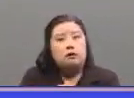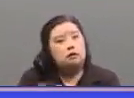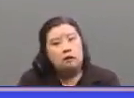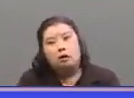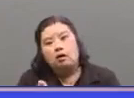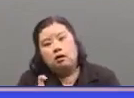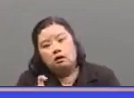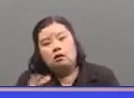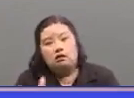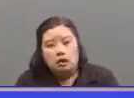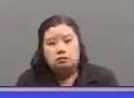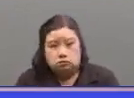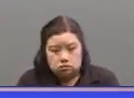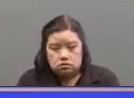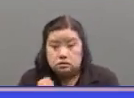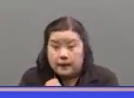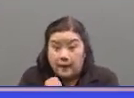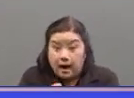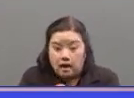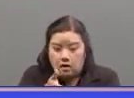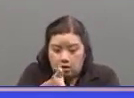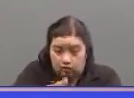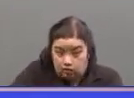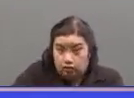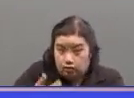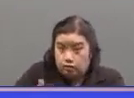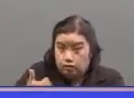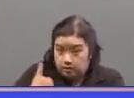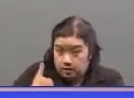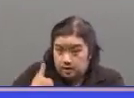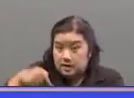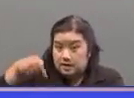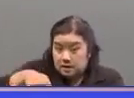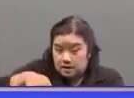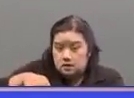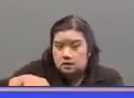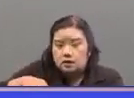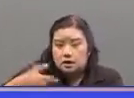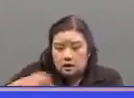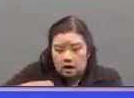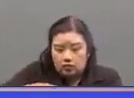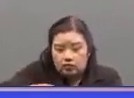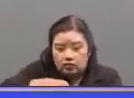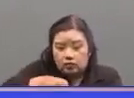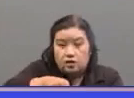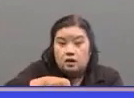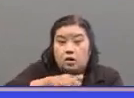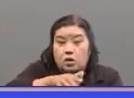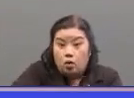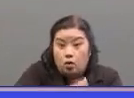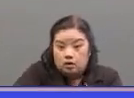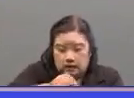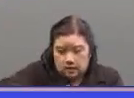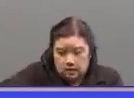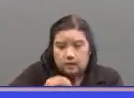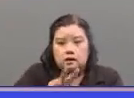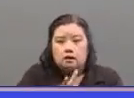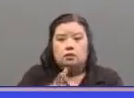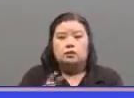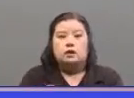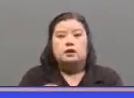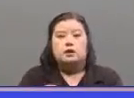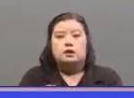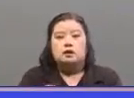แต่ว่าน้ำที่เพิ่มขึ้นคือน้ำในแม่น้ำโขงนะคะ เพราะเนื่องจากว่าฝนตกด้วยมันก็สะสมเน า ะ ก็มีการลงพื้น